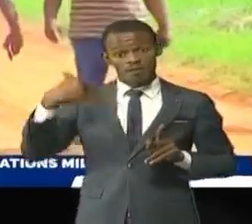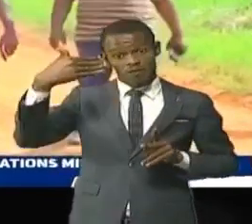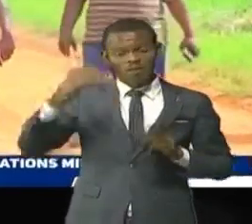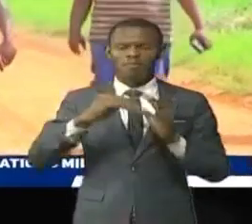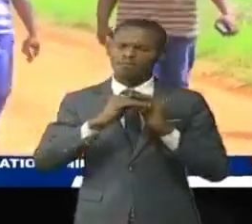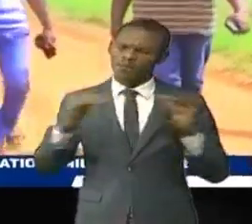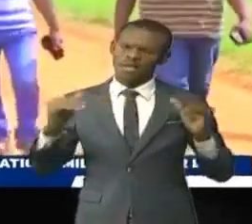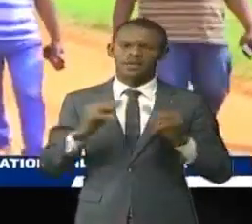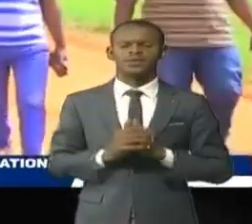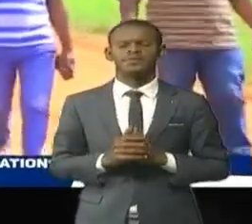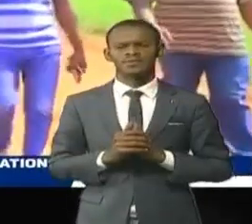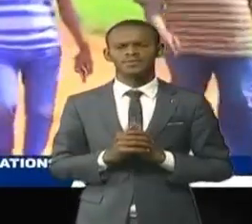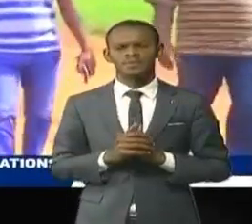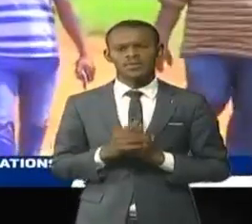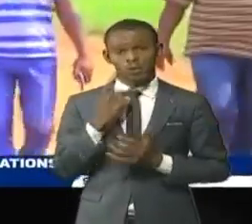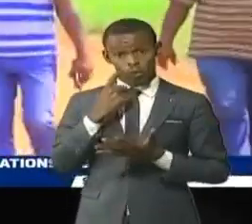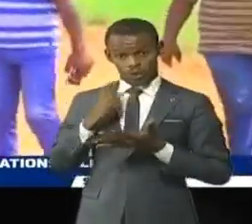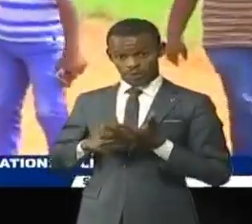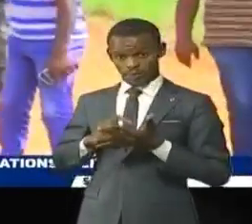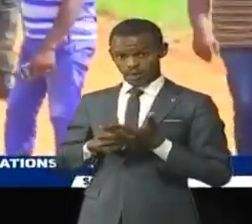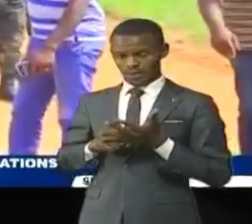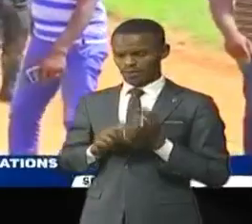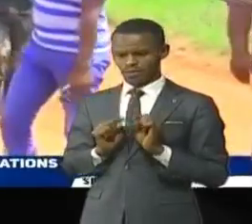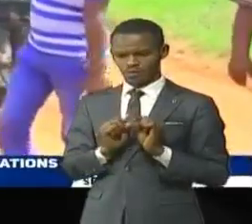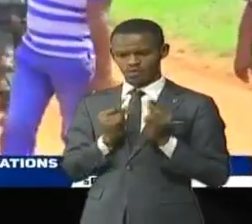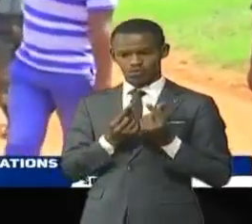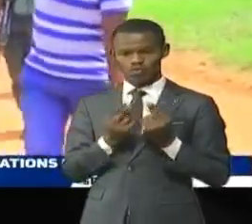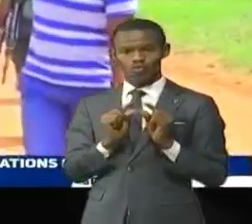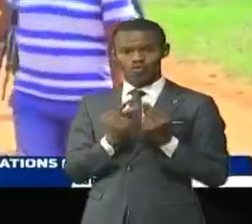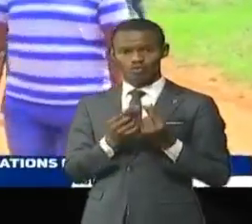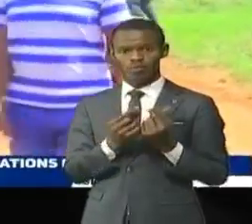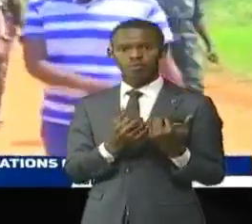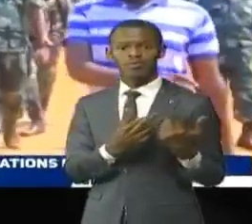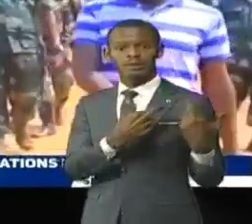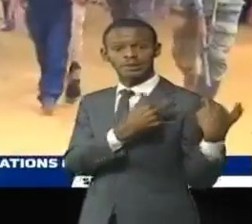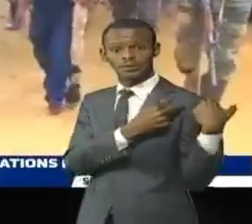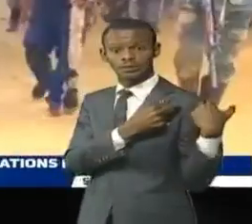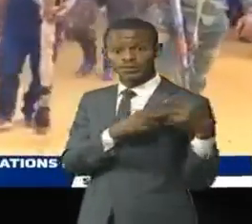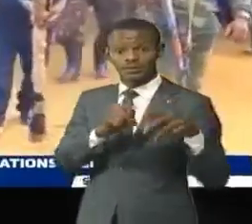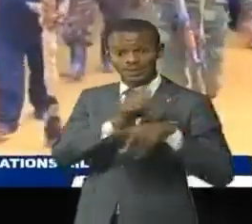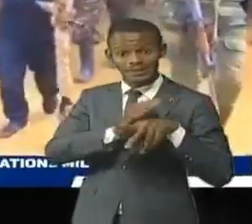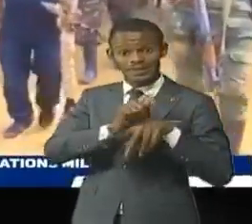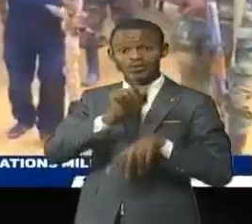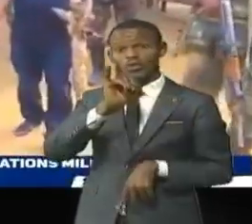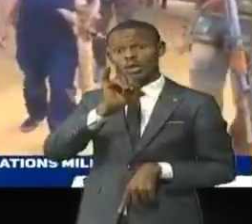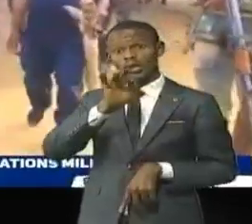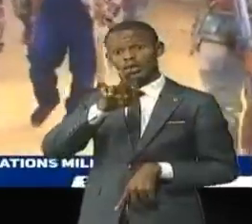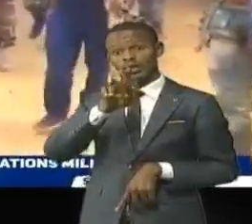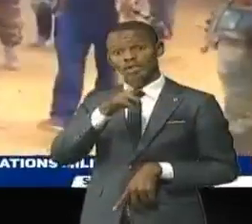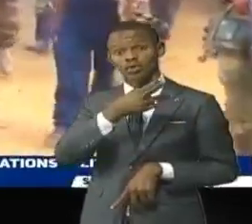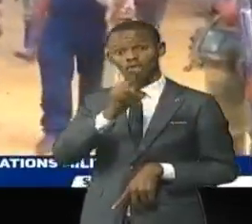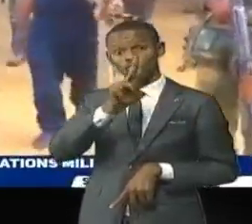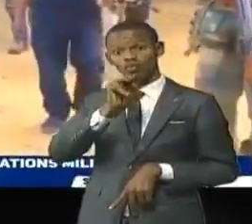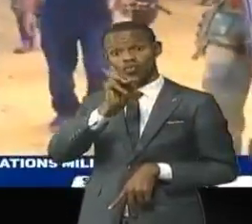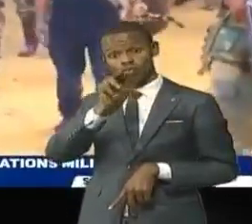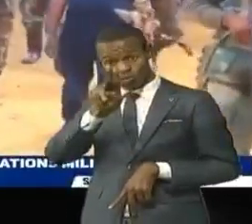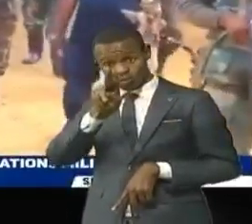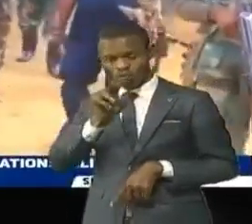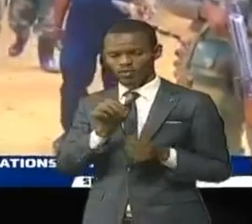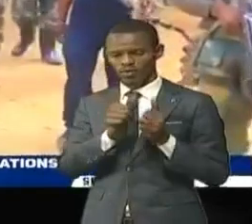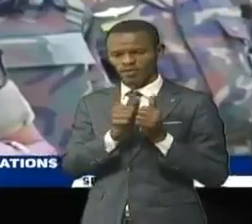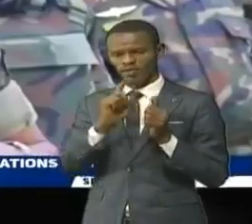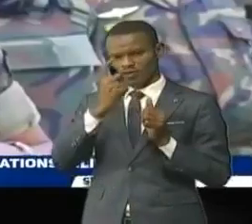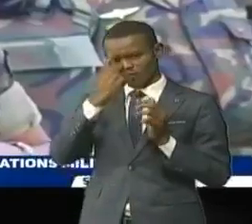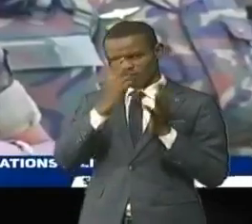Notons que la délégation conduite par l'administrateur militaire du Rumu dans la chefferie de Wallis-et-Vankoutou